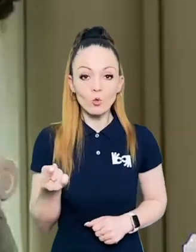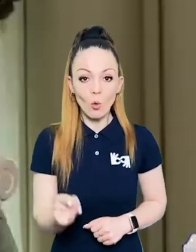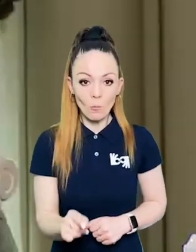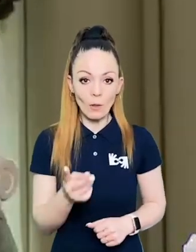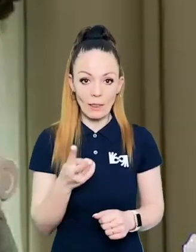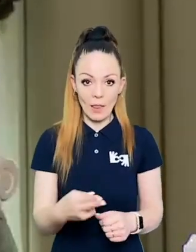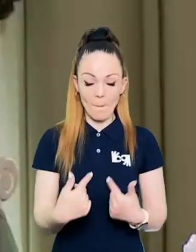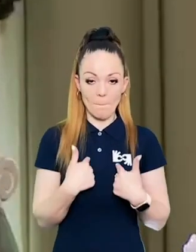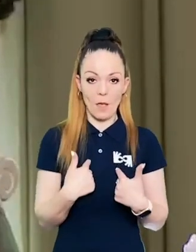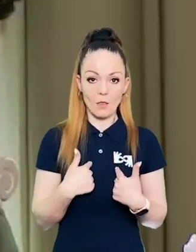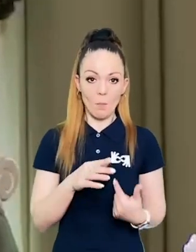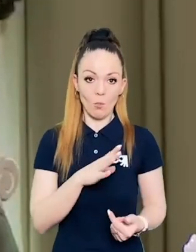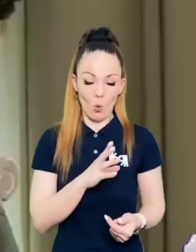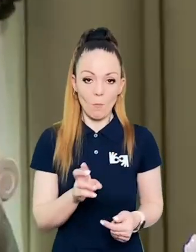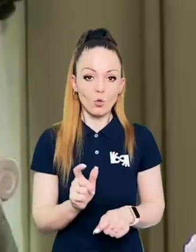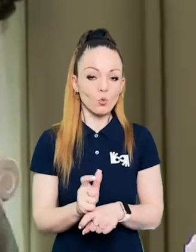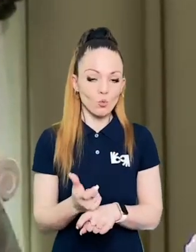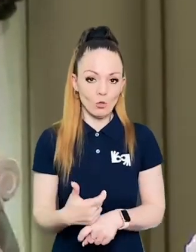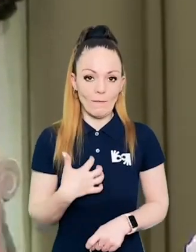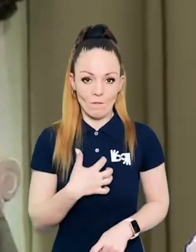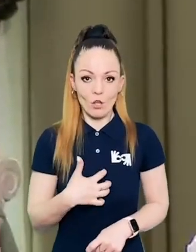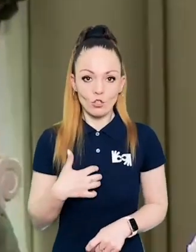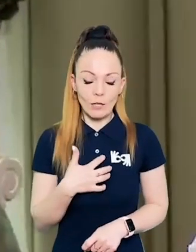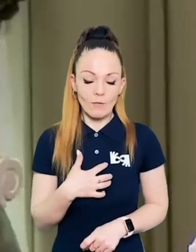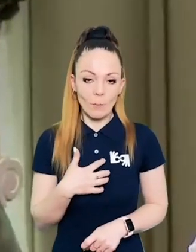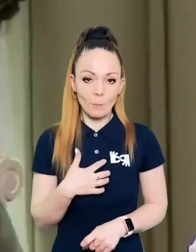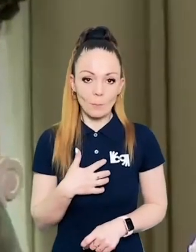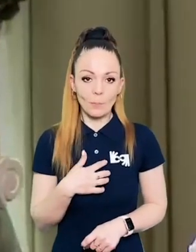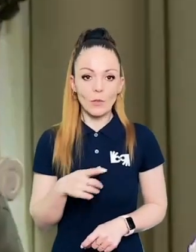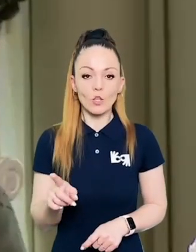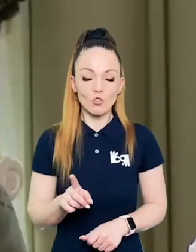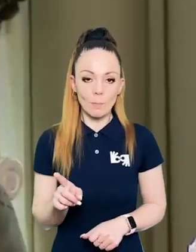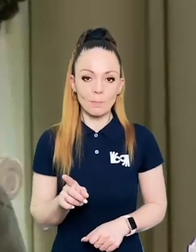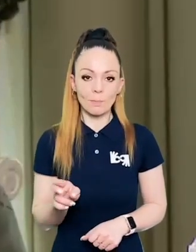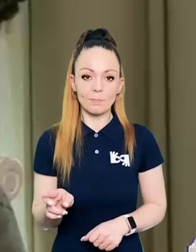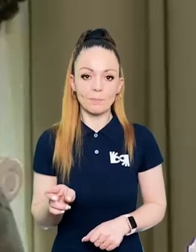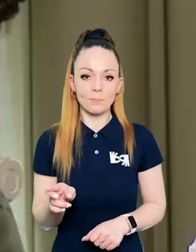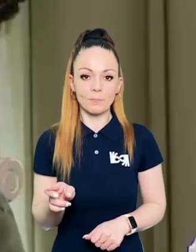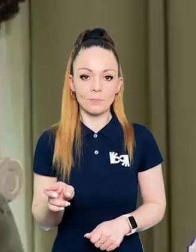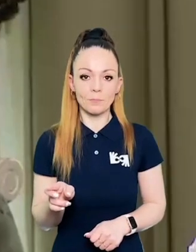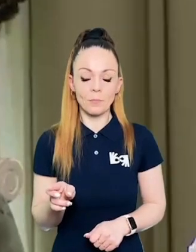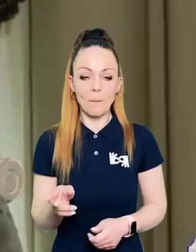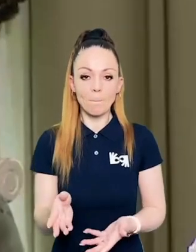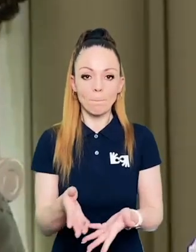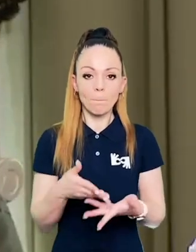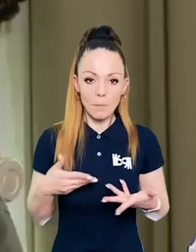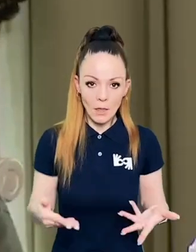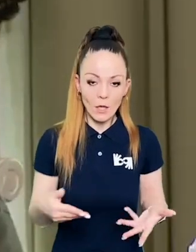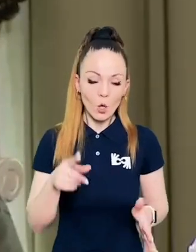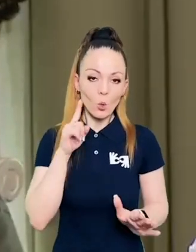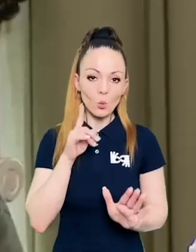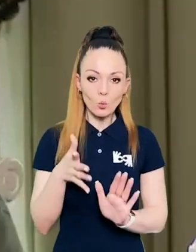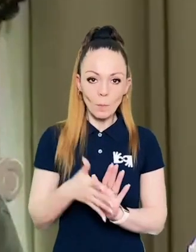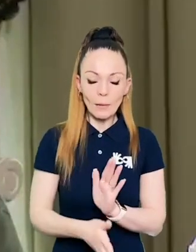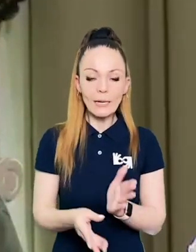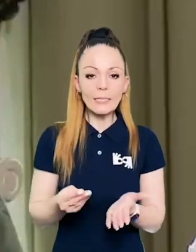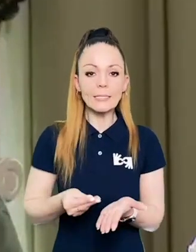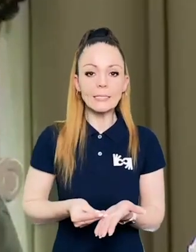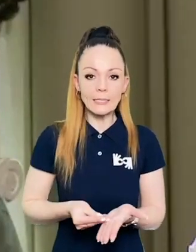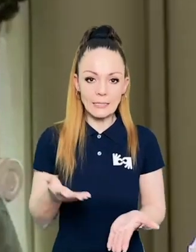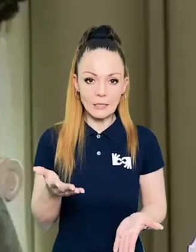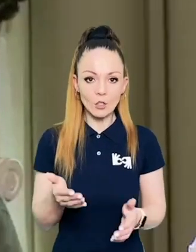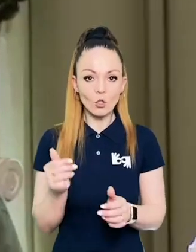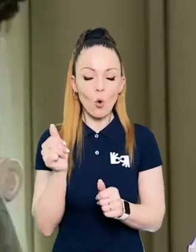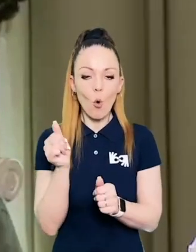тому для мене було б дуже важливо, щоб ми